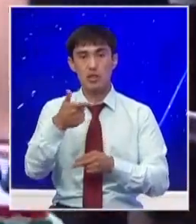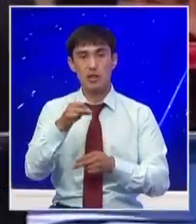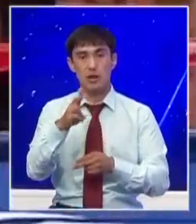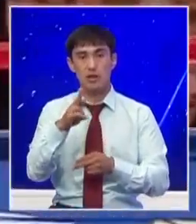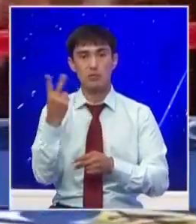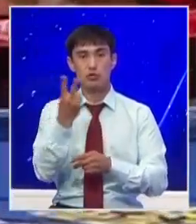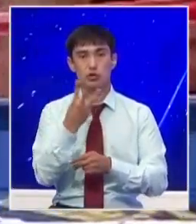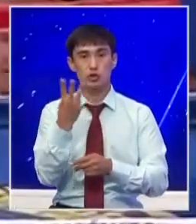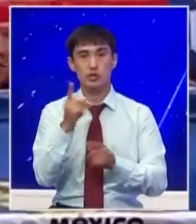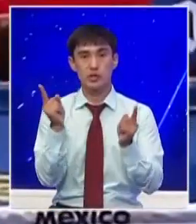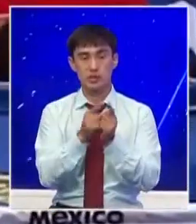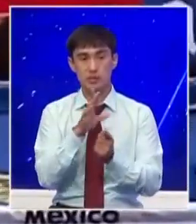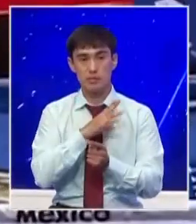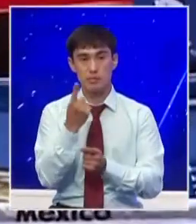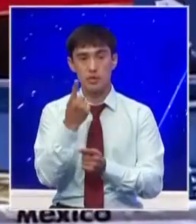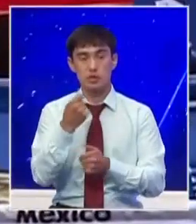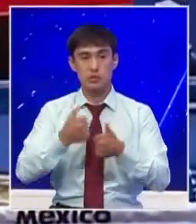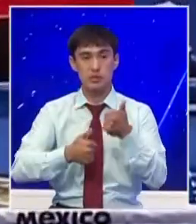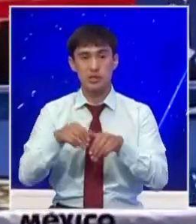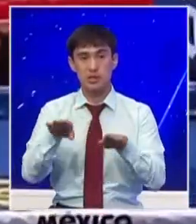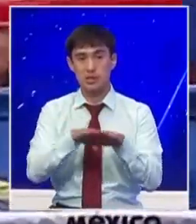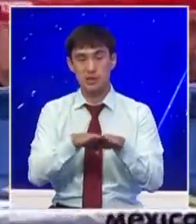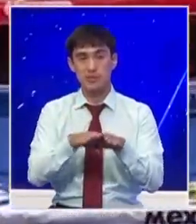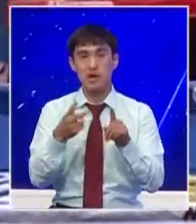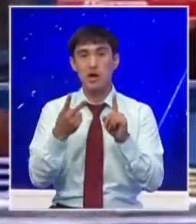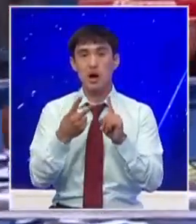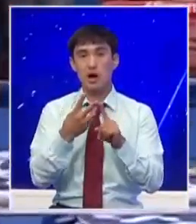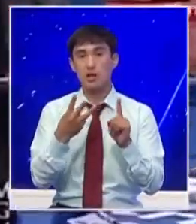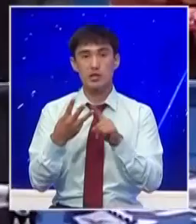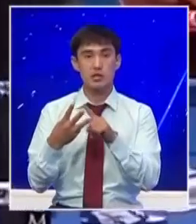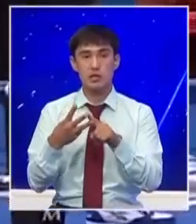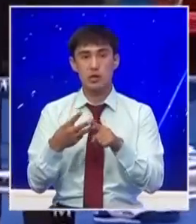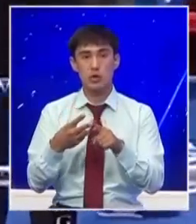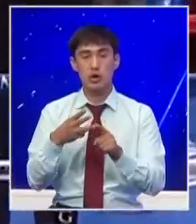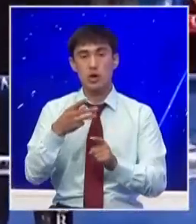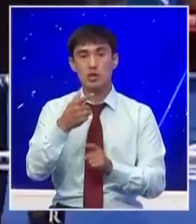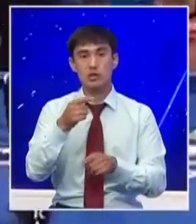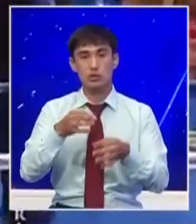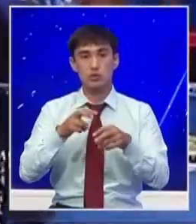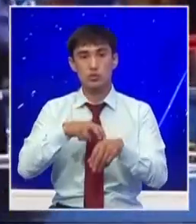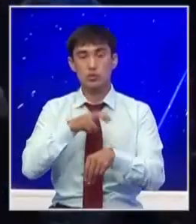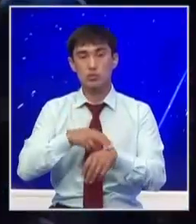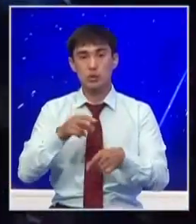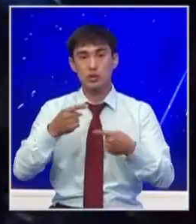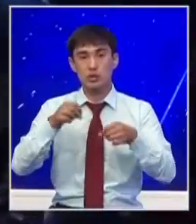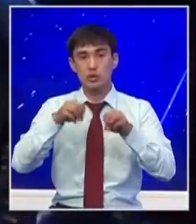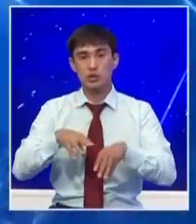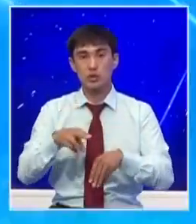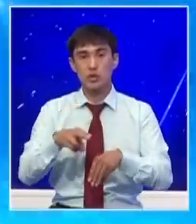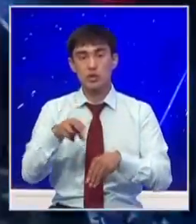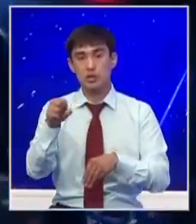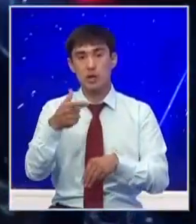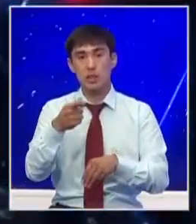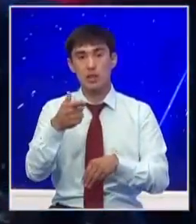рет кездескен айта кеткен жөн. Бірінші бәсекелері тең аяқталып, ал қалған екі жекпе-жекте төрешілердің шешімімен мексикалық жеңіске